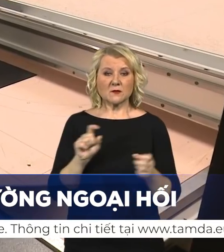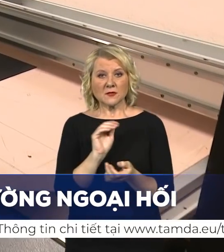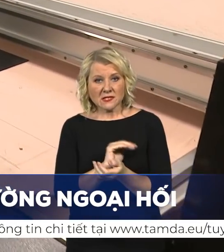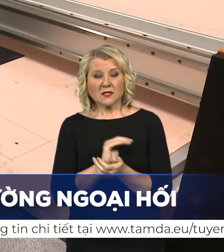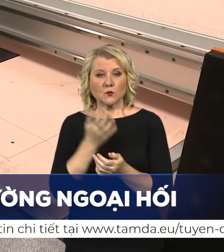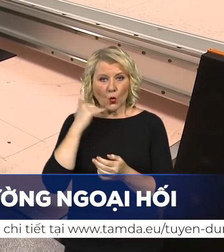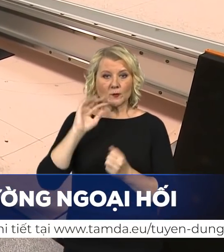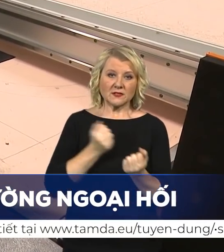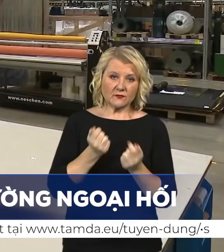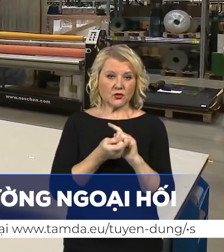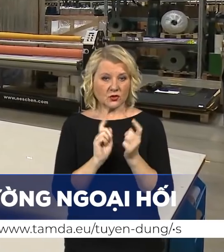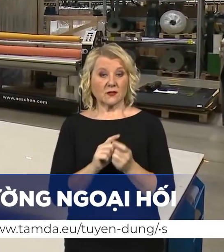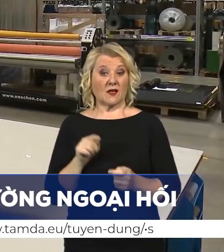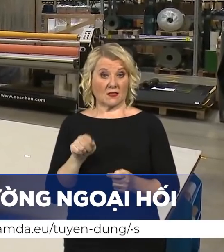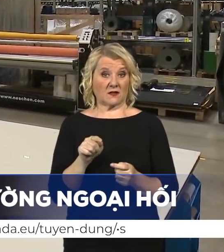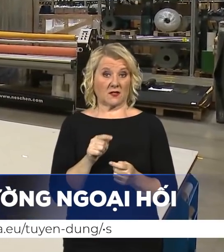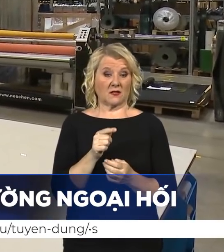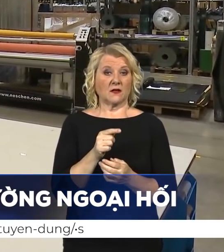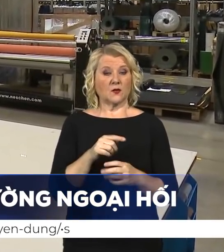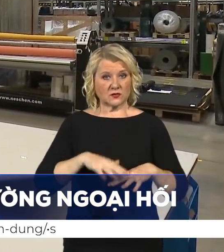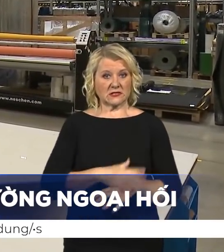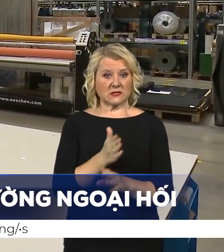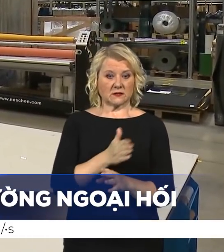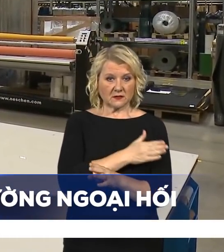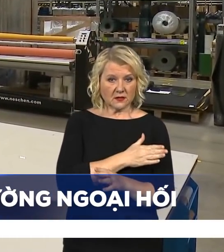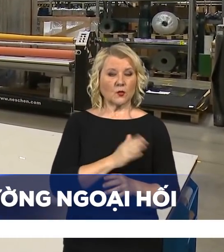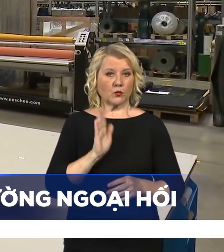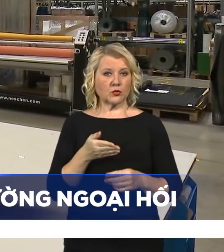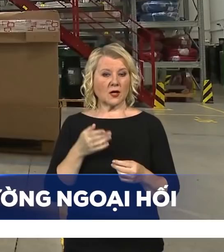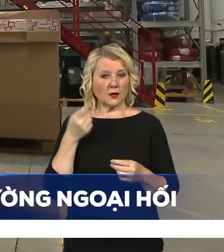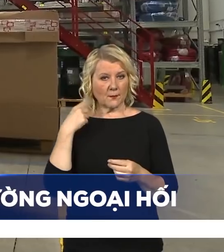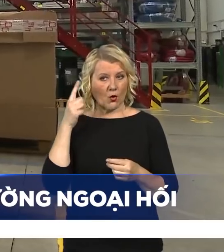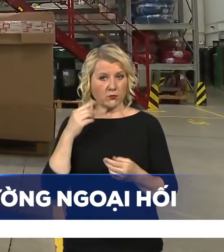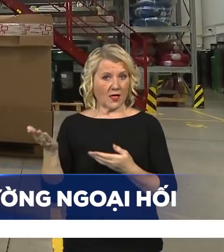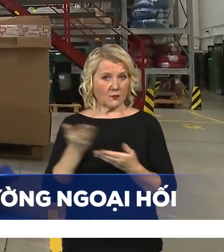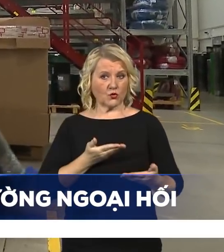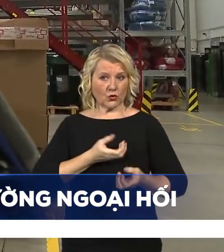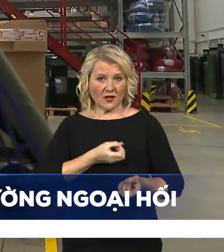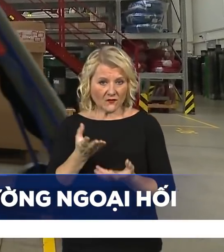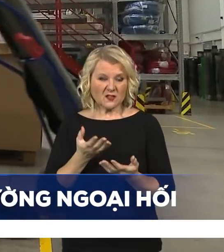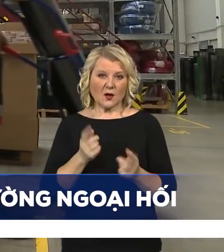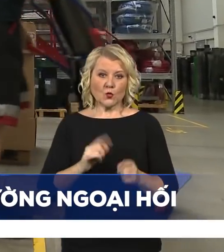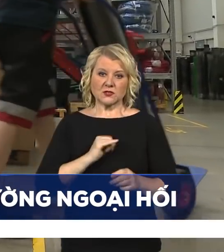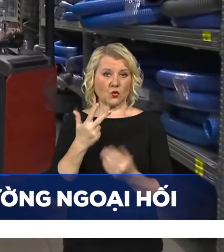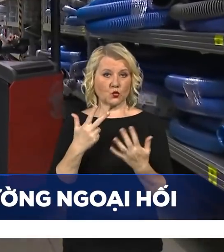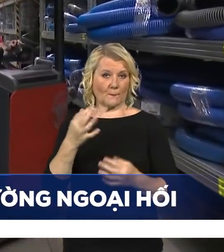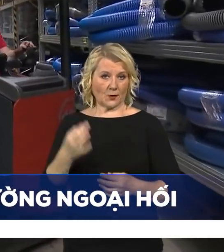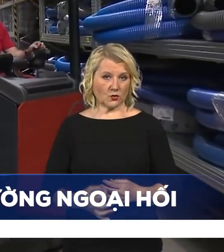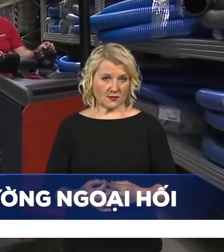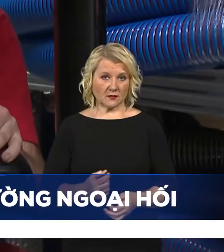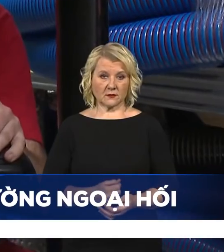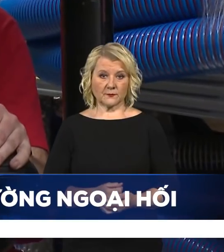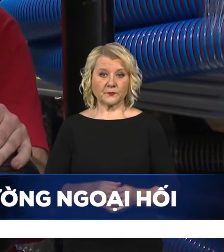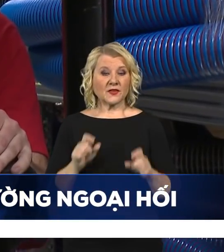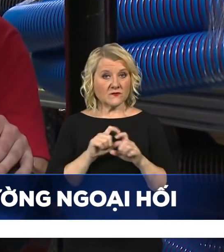của đồng corona. Vào thời điểm đó, corona suy yếu do chiến tranh bùng nổ ở Ukraine. Trước đó, Ngân hàng Trung ương cũng đã can thiệp vào thị trường hối đoái lần